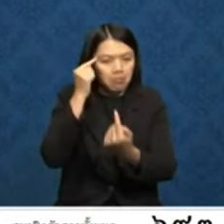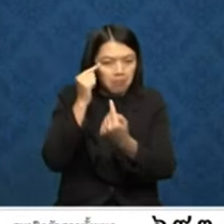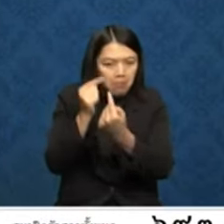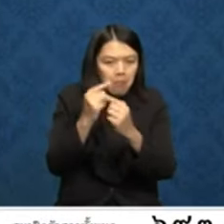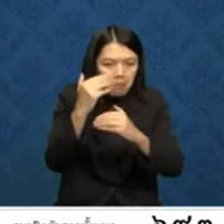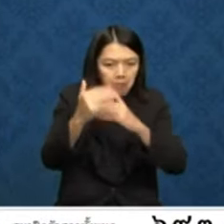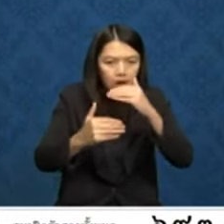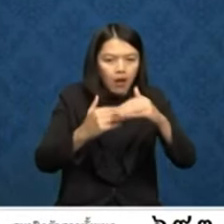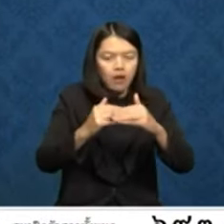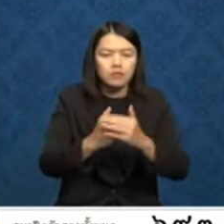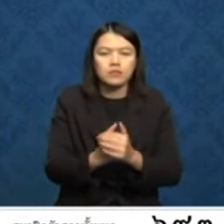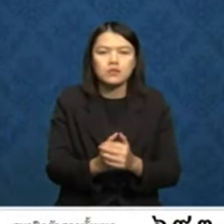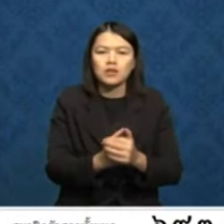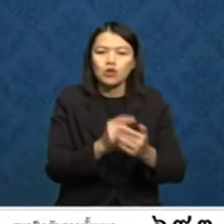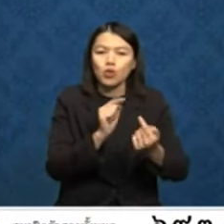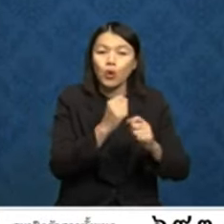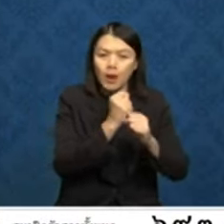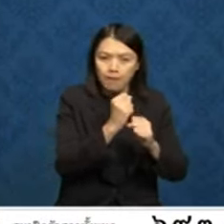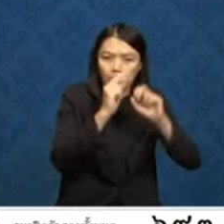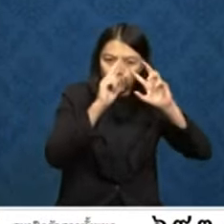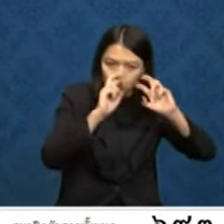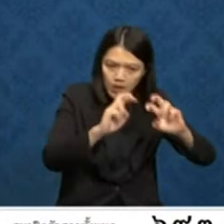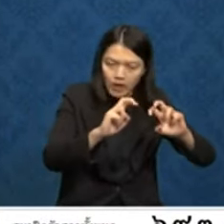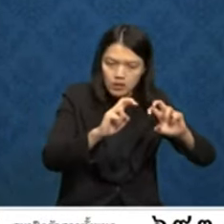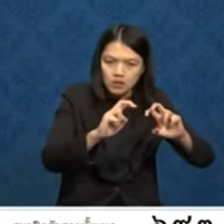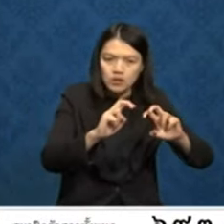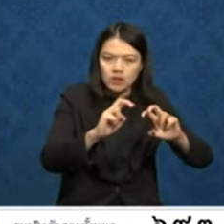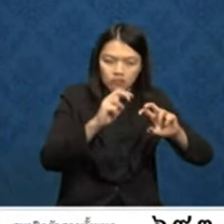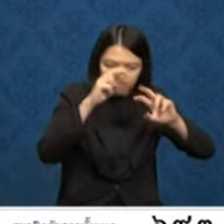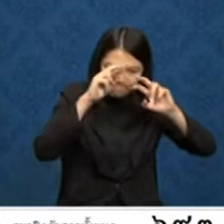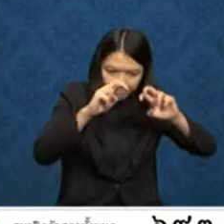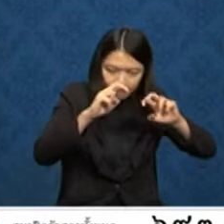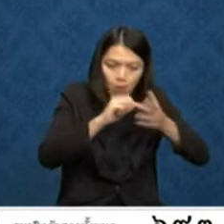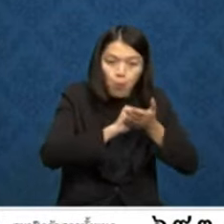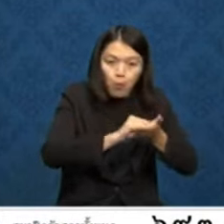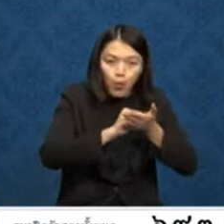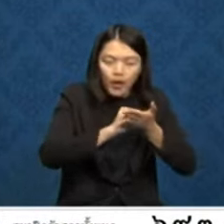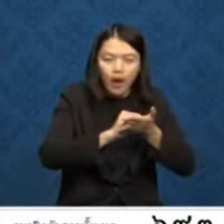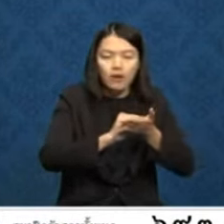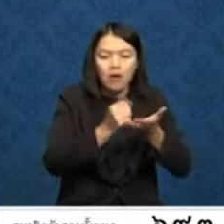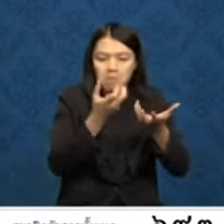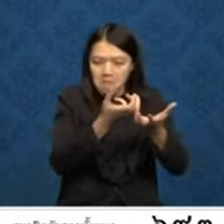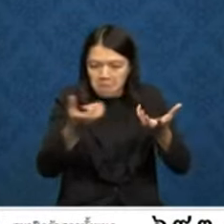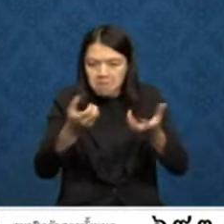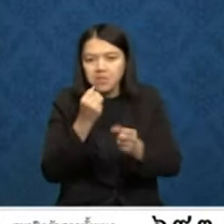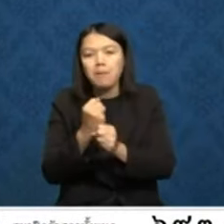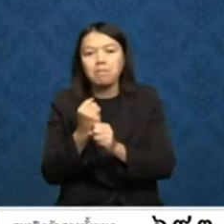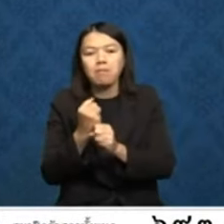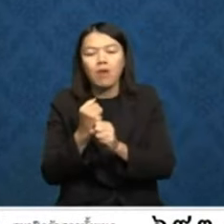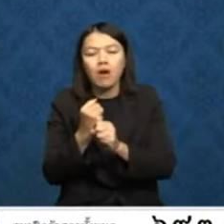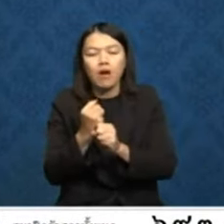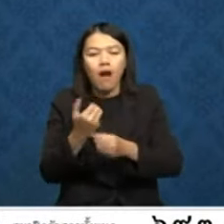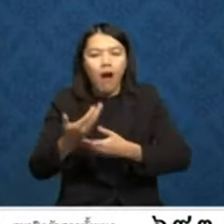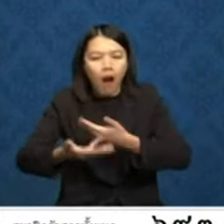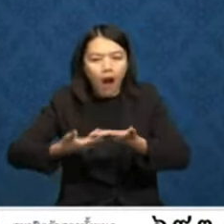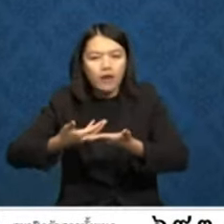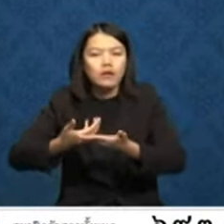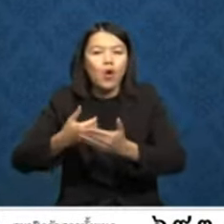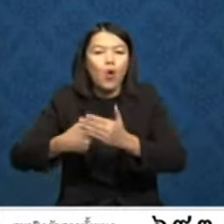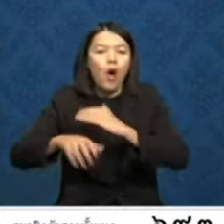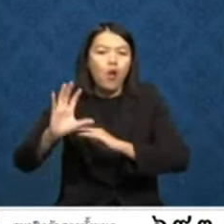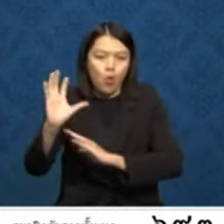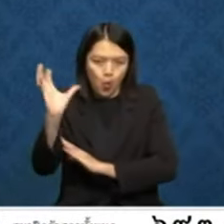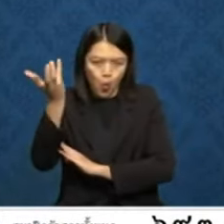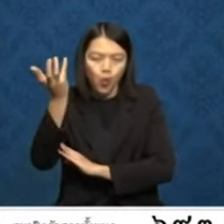ฒนางานวิจัยให้เป็นผลิตภัณฑ์และบริการที่สามารถออกขายสู่ตลาดโลกจริ